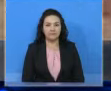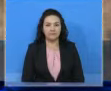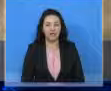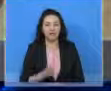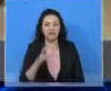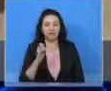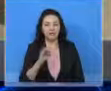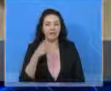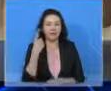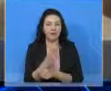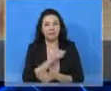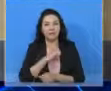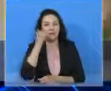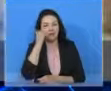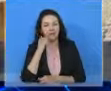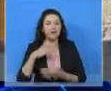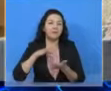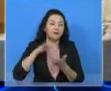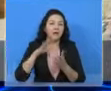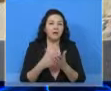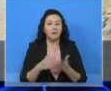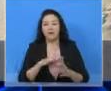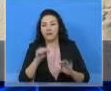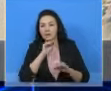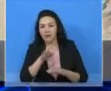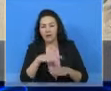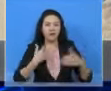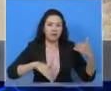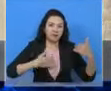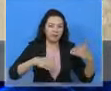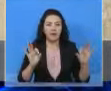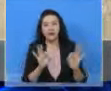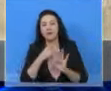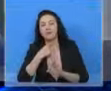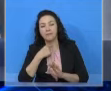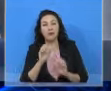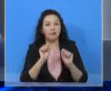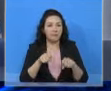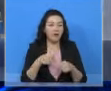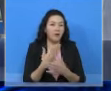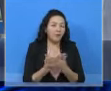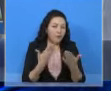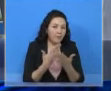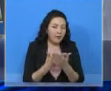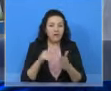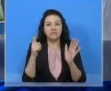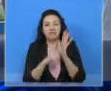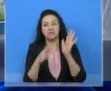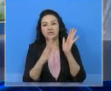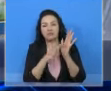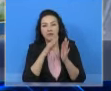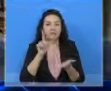Алатипа Утенова – одна из самых пожилых членов центра, и своим виртуозным владением домброй и вокальными данными может дать фору любому.